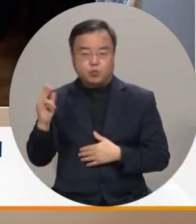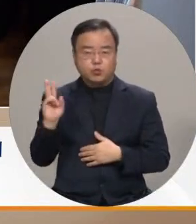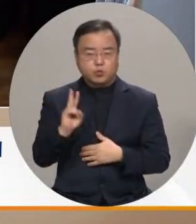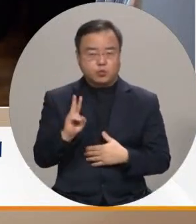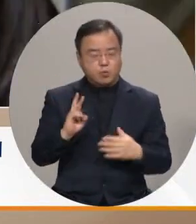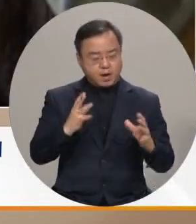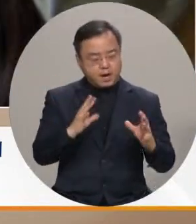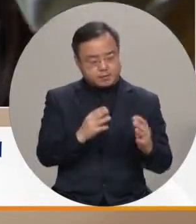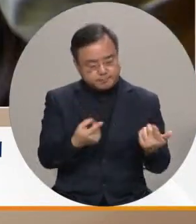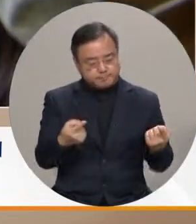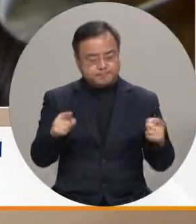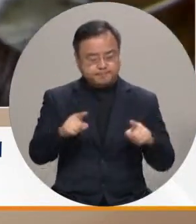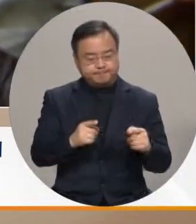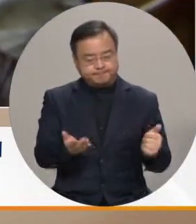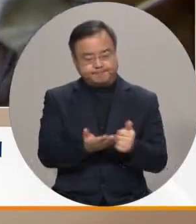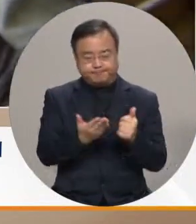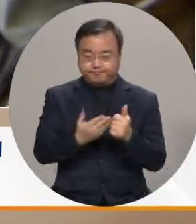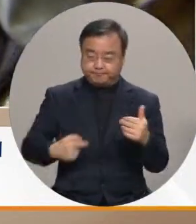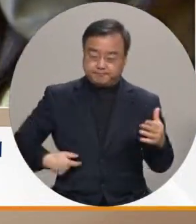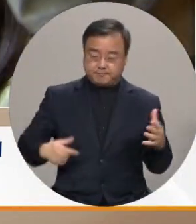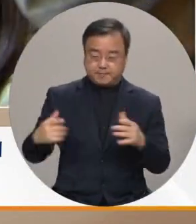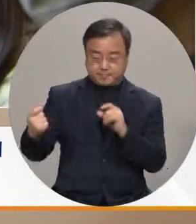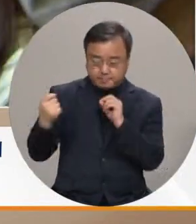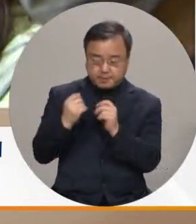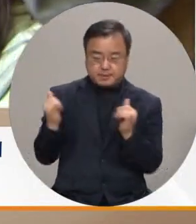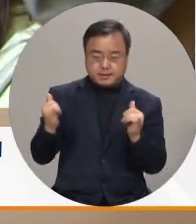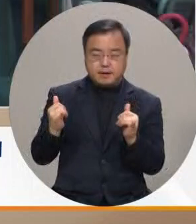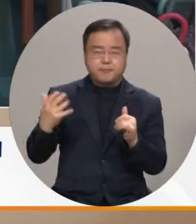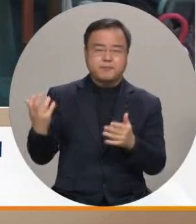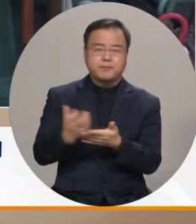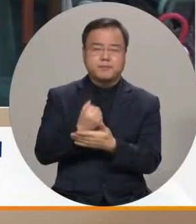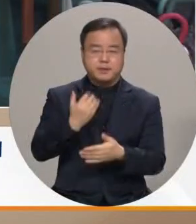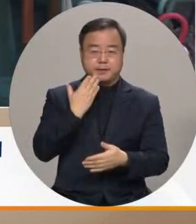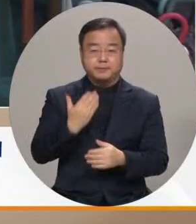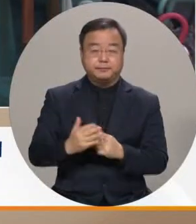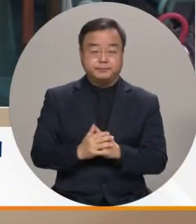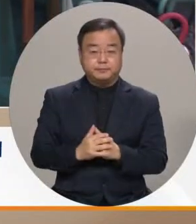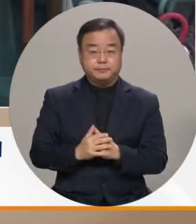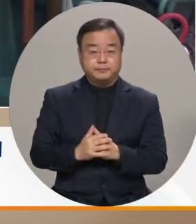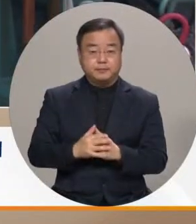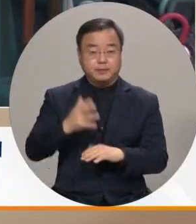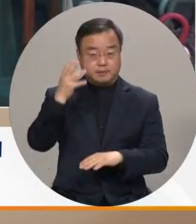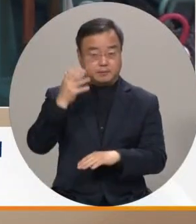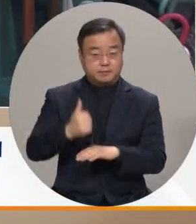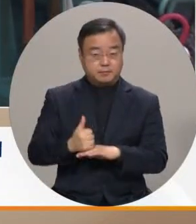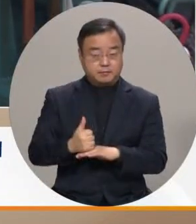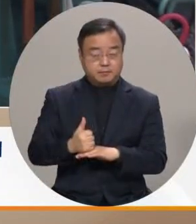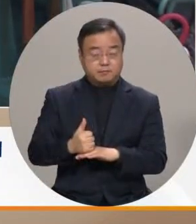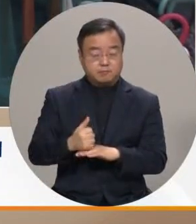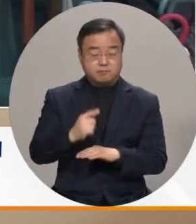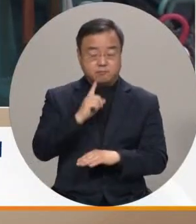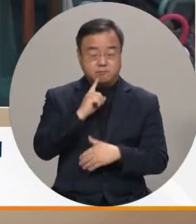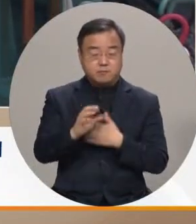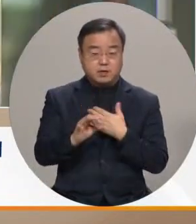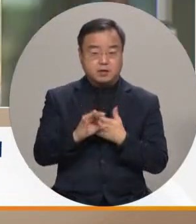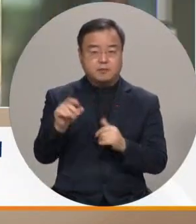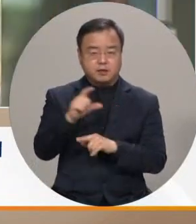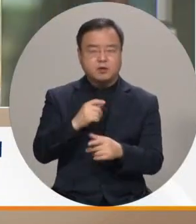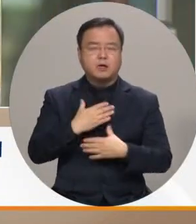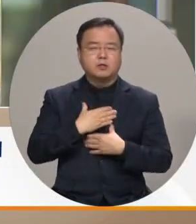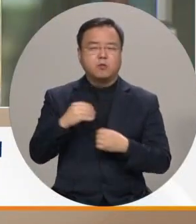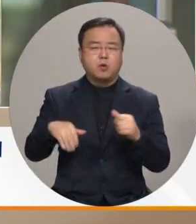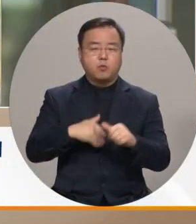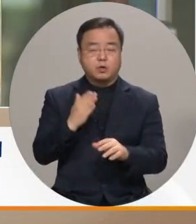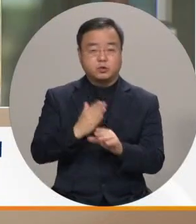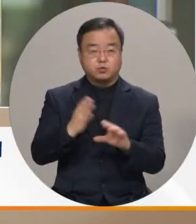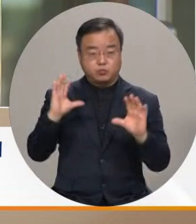친구들 그리고 이제 동료들 많이 얻게 되는 효과가 있고요 그래서 이제 결과적으로 훨씬 더 즐겁게 안정감 있는 환경에서